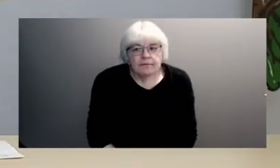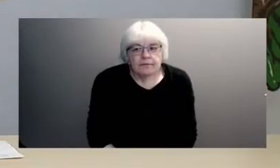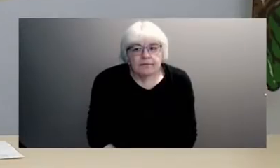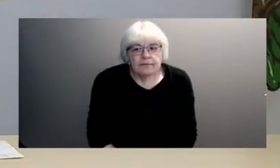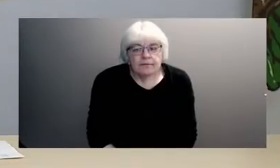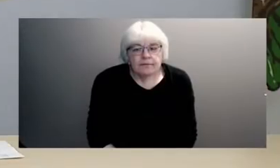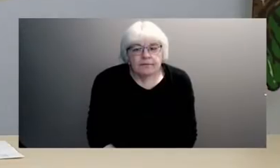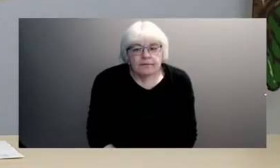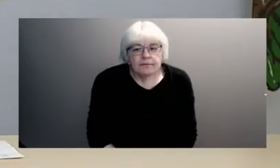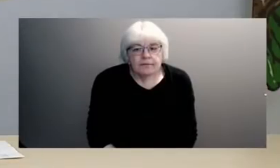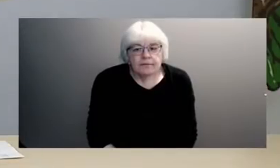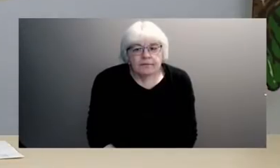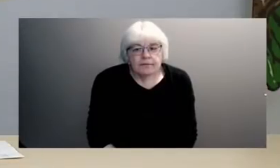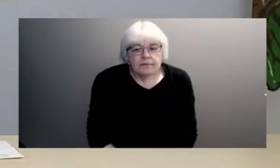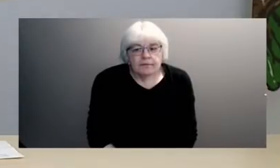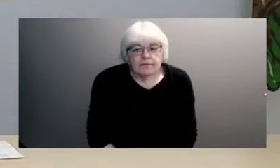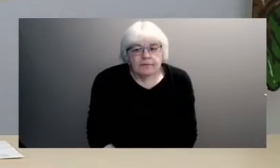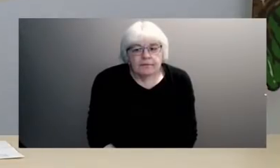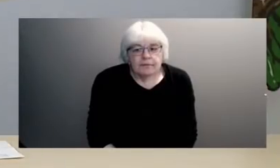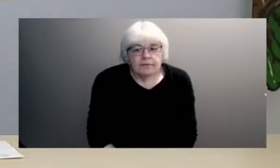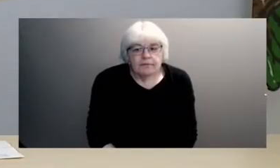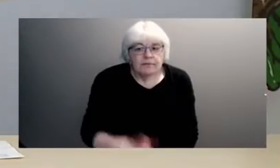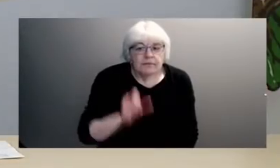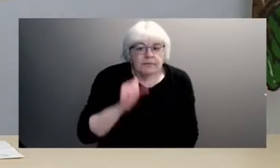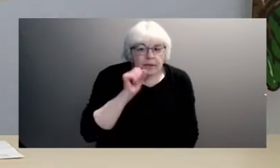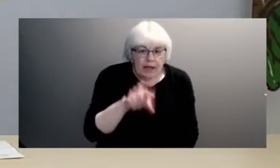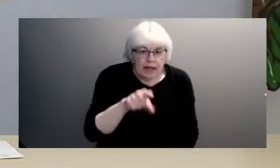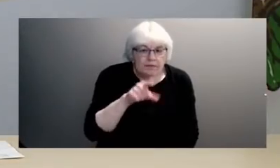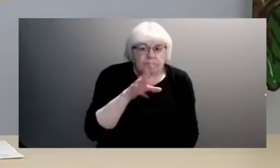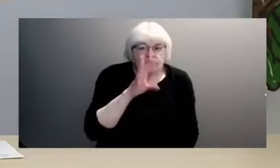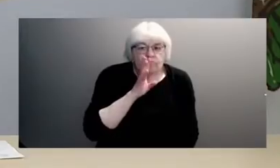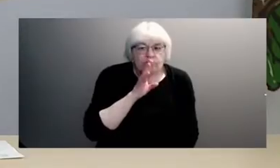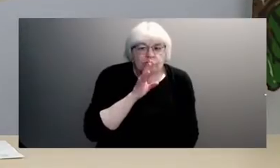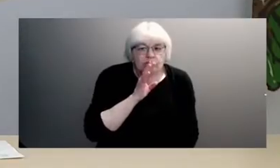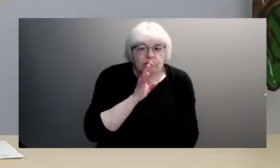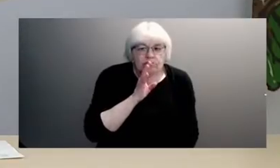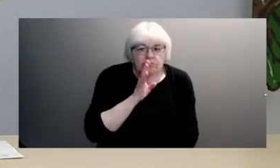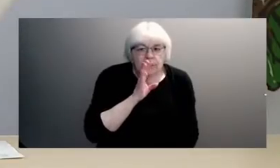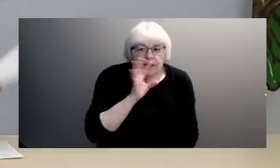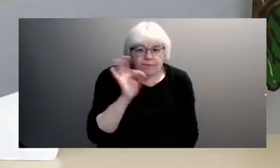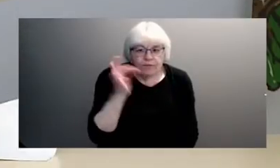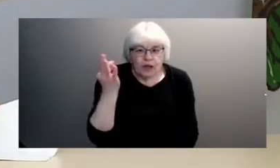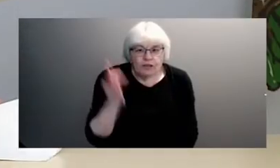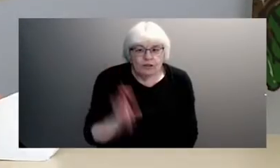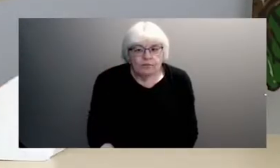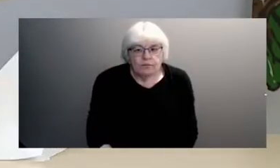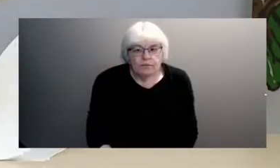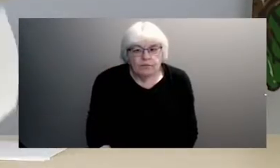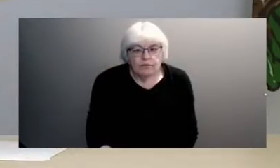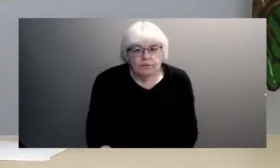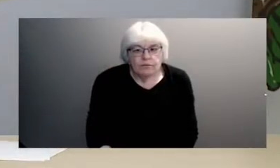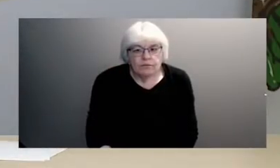sont les informations que vous pouvez nous donner? Et dans quelle mesure la découverte de ce cas vous préoccupe?